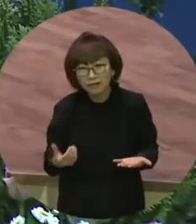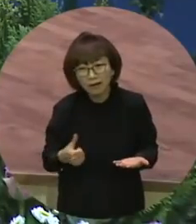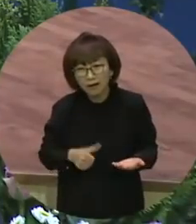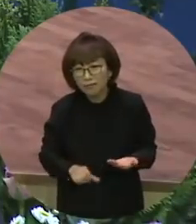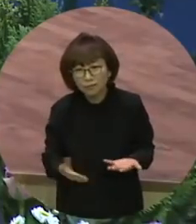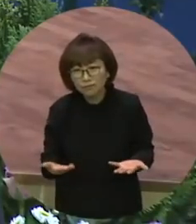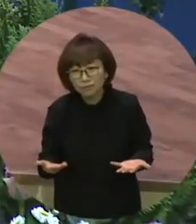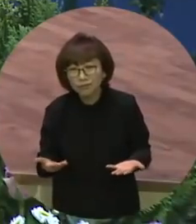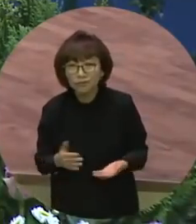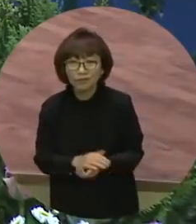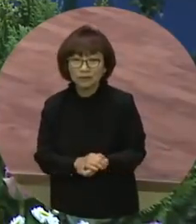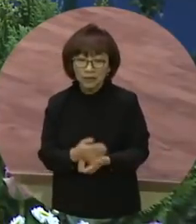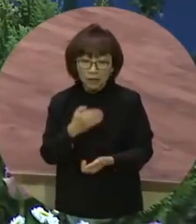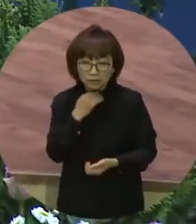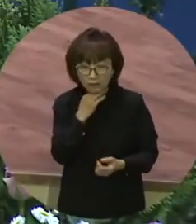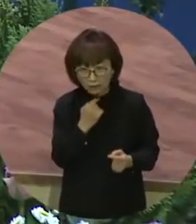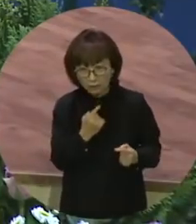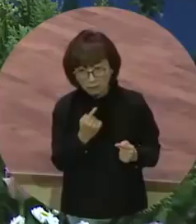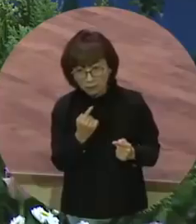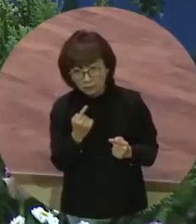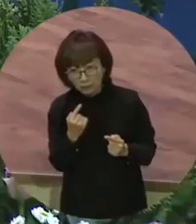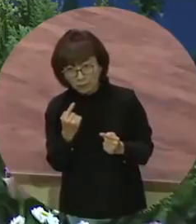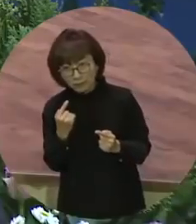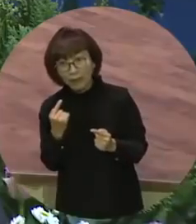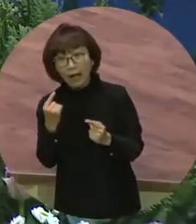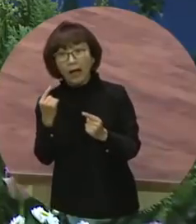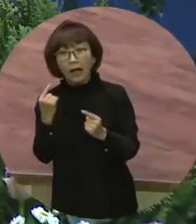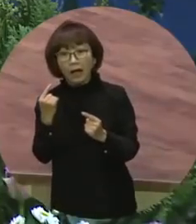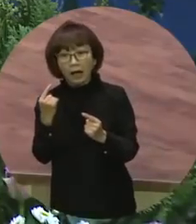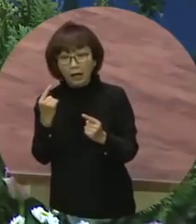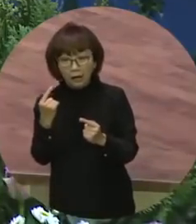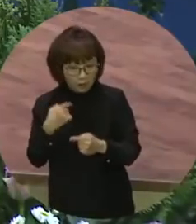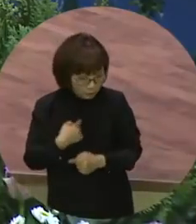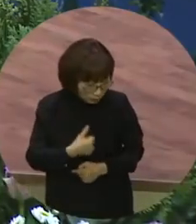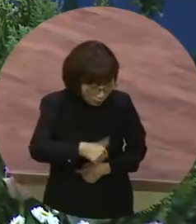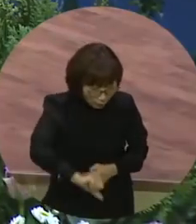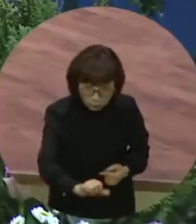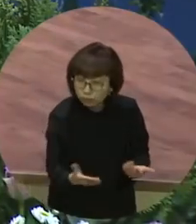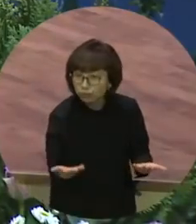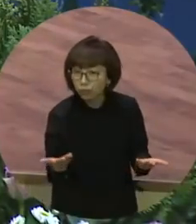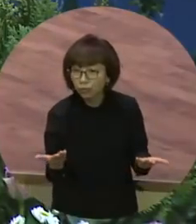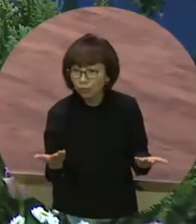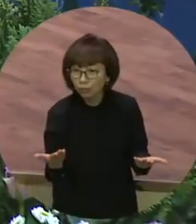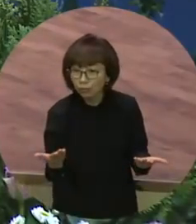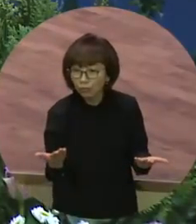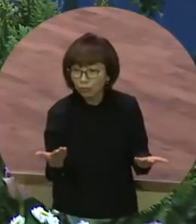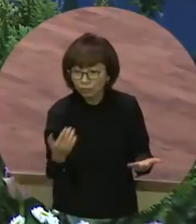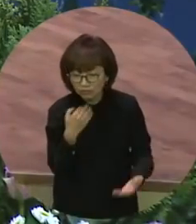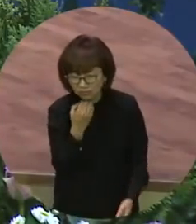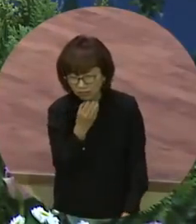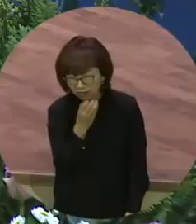나이는 계속 들어가는데 자신을 통해서 아이가 생기지 않는 것입니다.